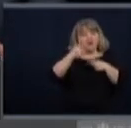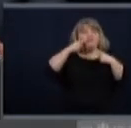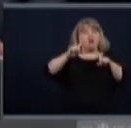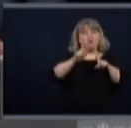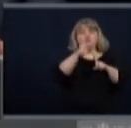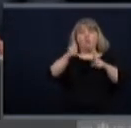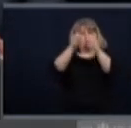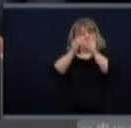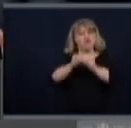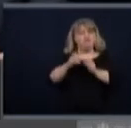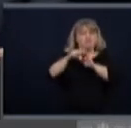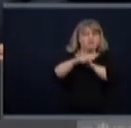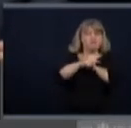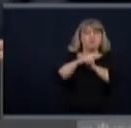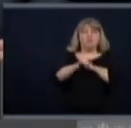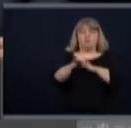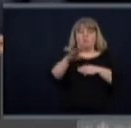lits